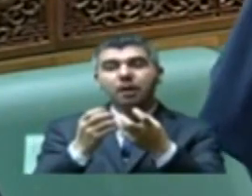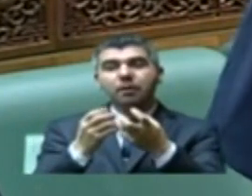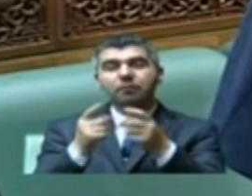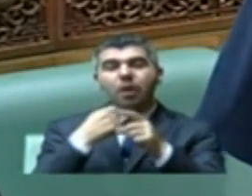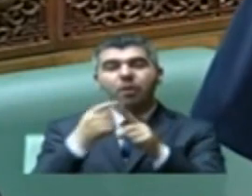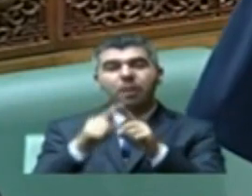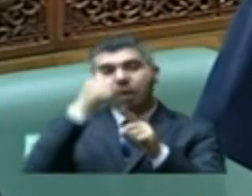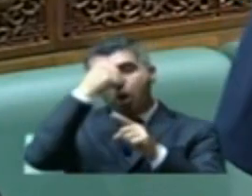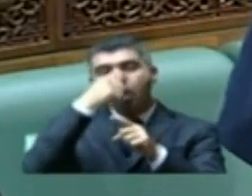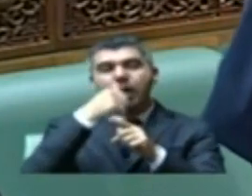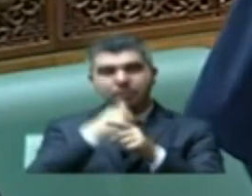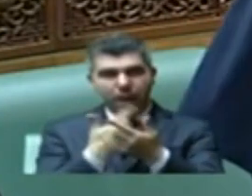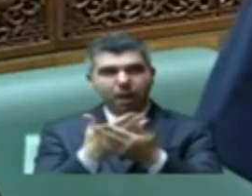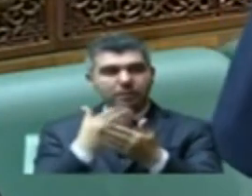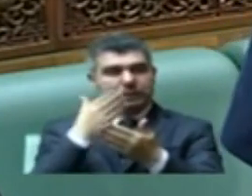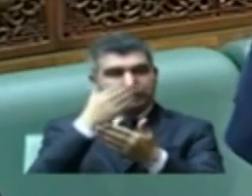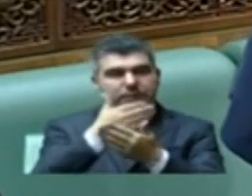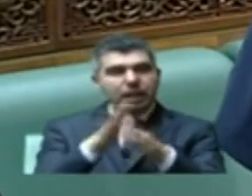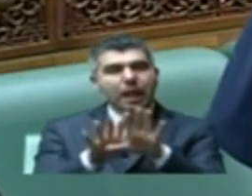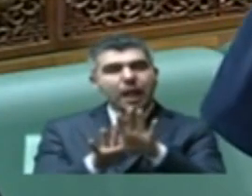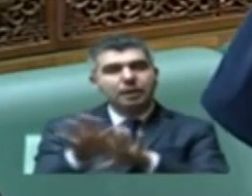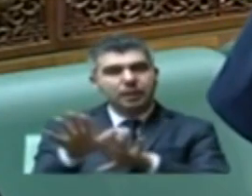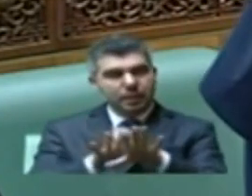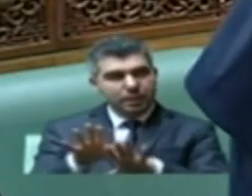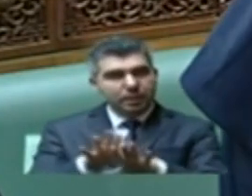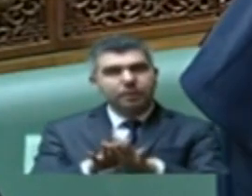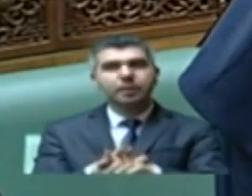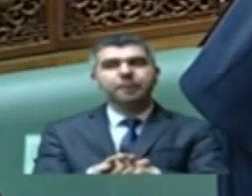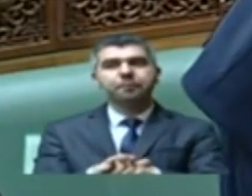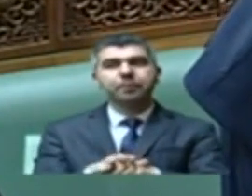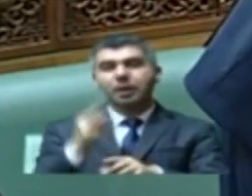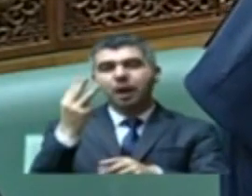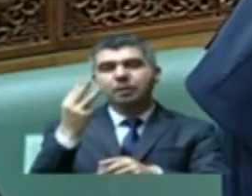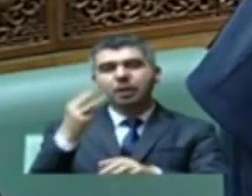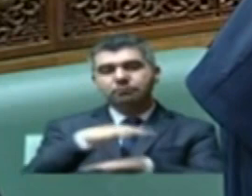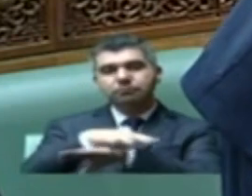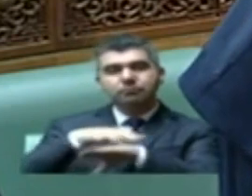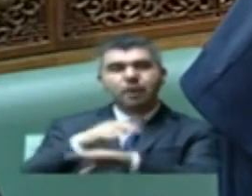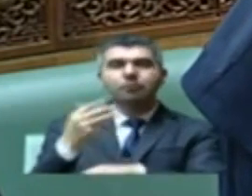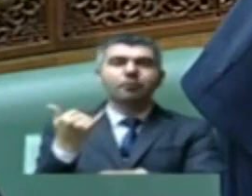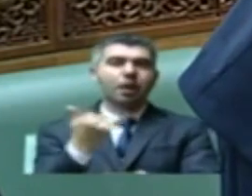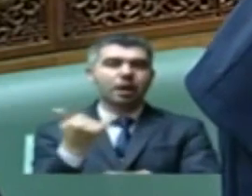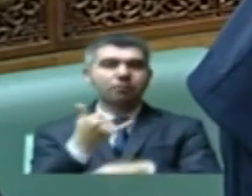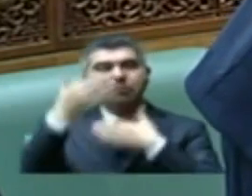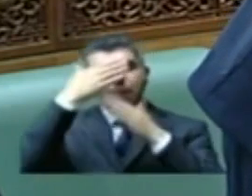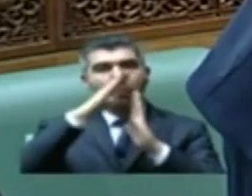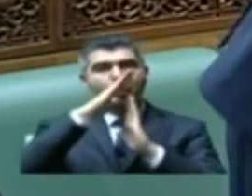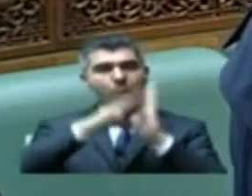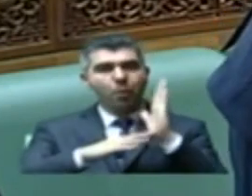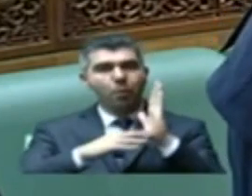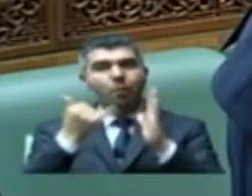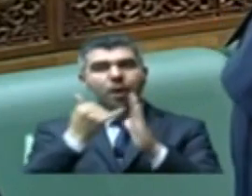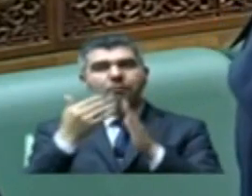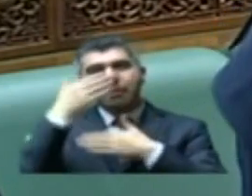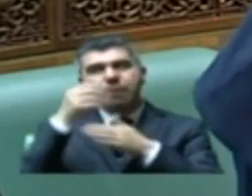بلبنه الخريبنه، الجهه الشرق، الجهه سوس ماسه، هذه بعد ثلاثه الجهات اساسيه اللي فيها واحد العدد كبير نصيب كبير من الجاليه في